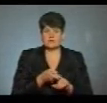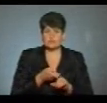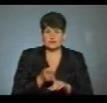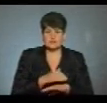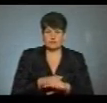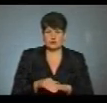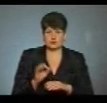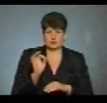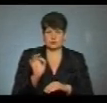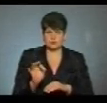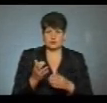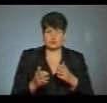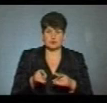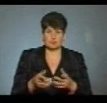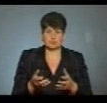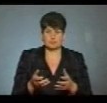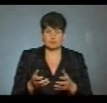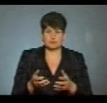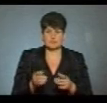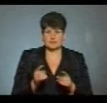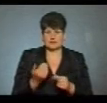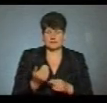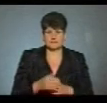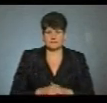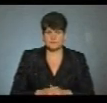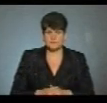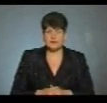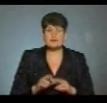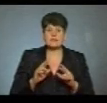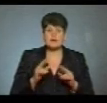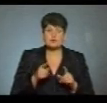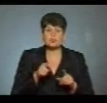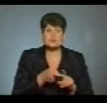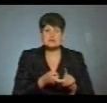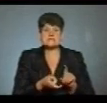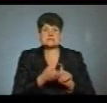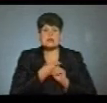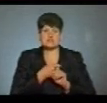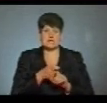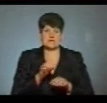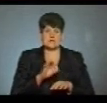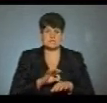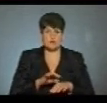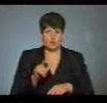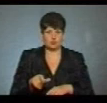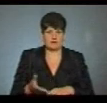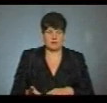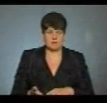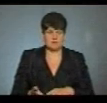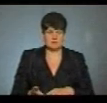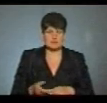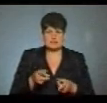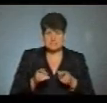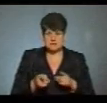практично нульова, якщо тільки я буду від вас дистанційований. Як тоді заражається людина? Як відбувається це? Ну, насправді,